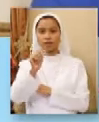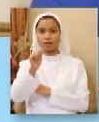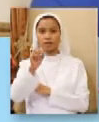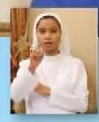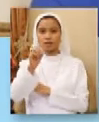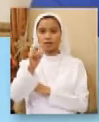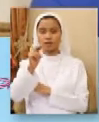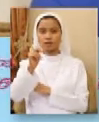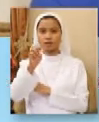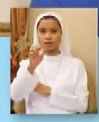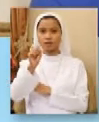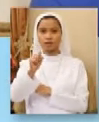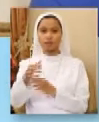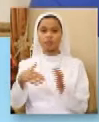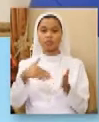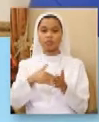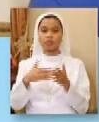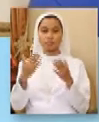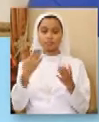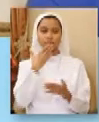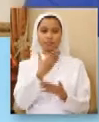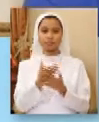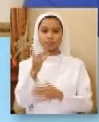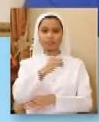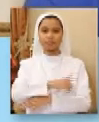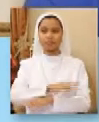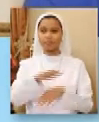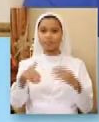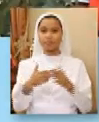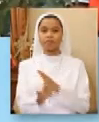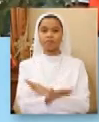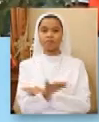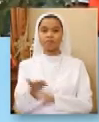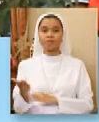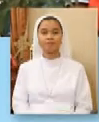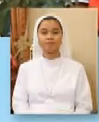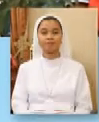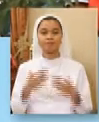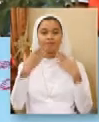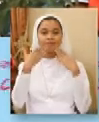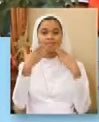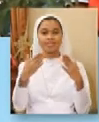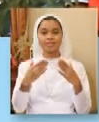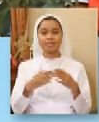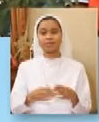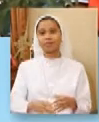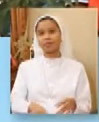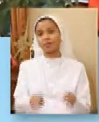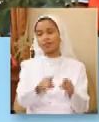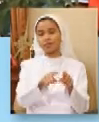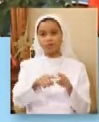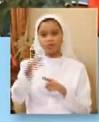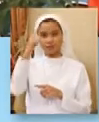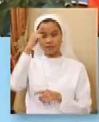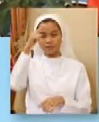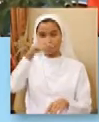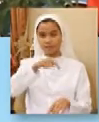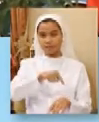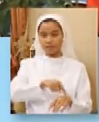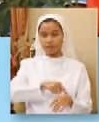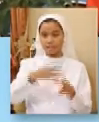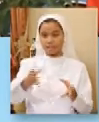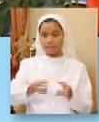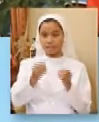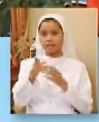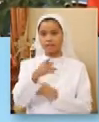po si Adonis Aguilar Jr. Liwat, maray na aldaw po sa Saint Gabos. Salamat man po sa pagkakataong ini na ibinigay sa mo